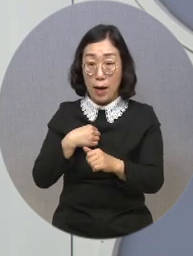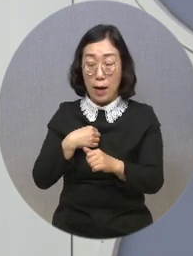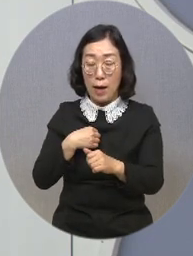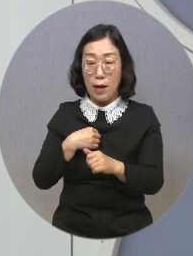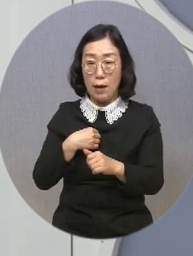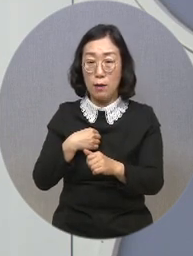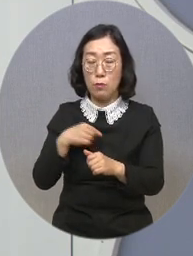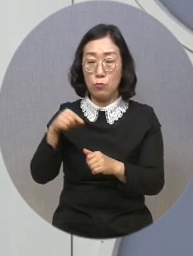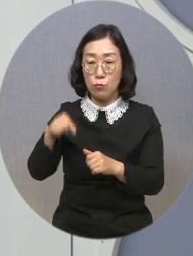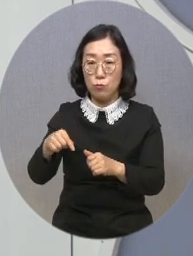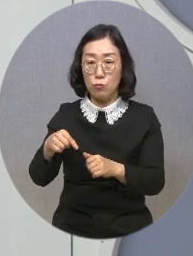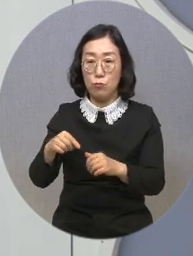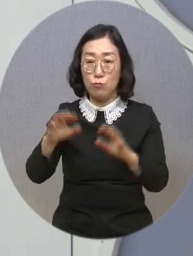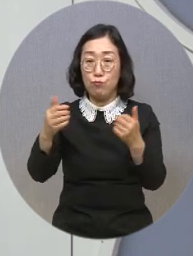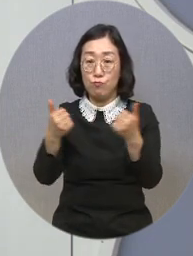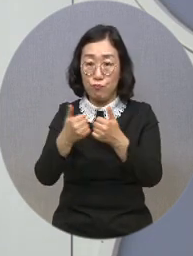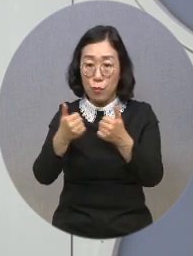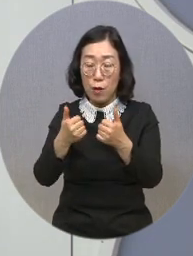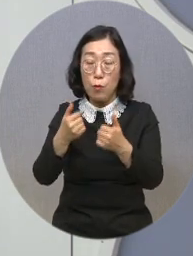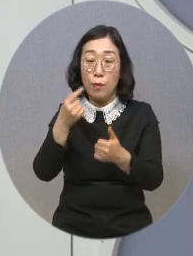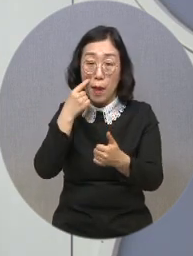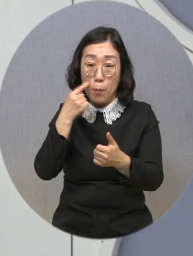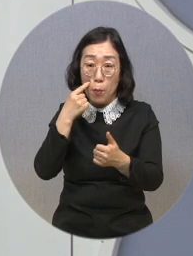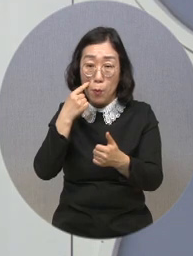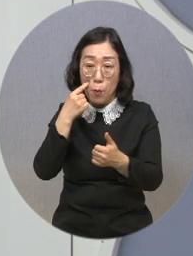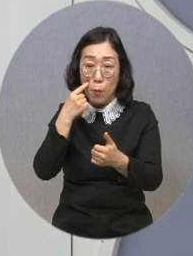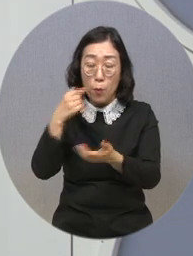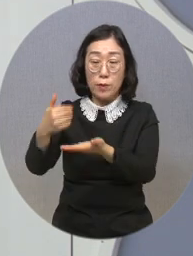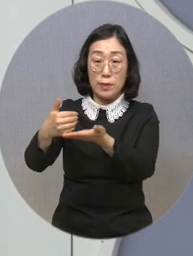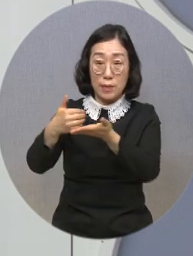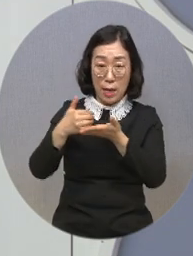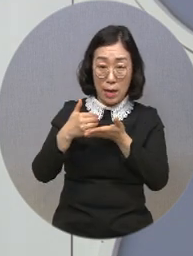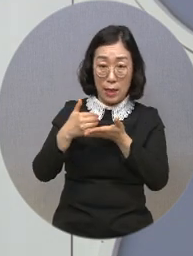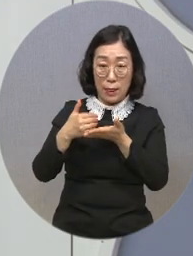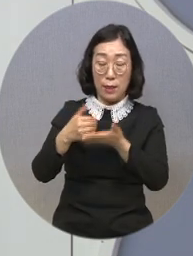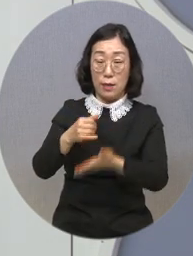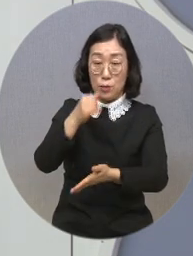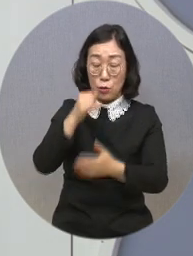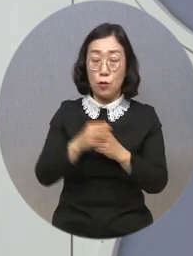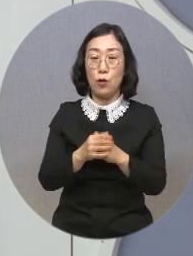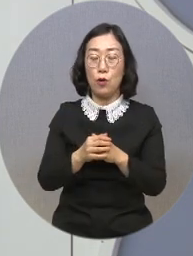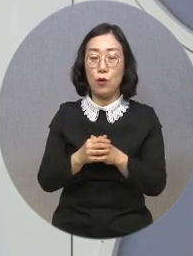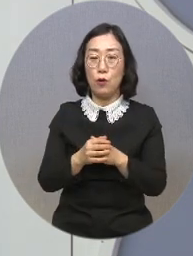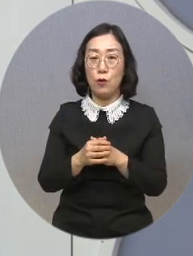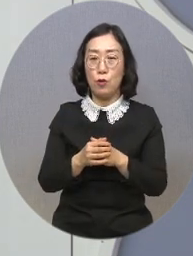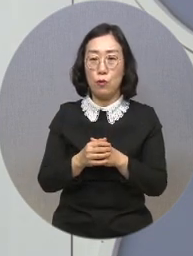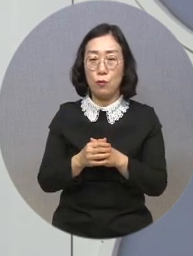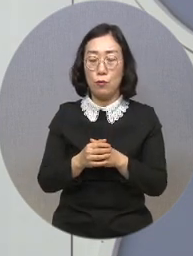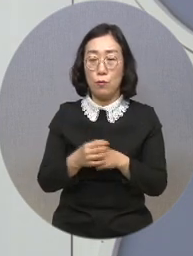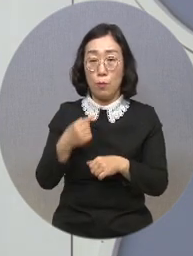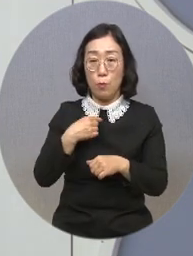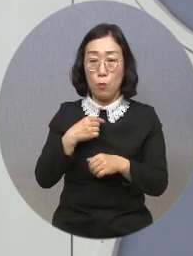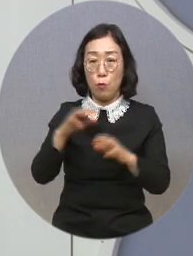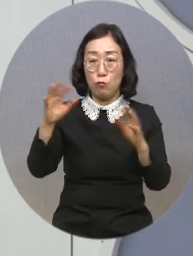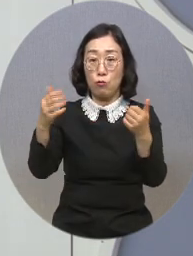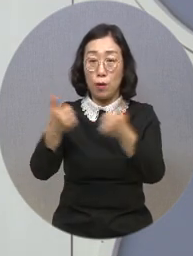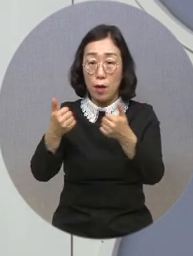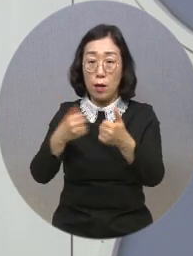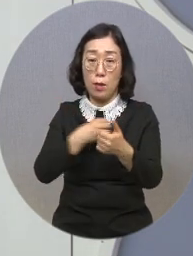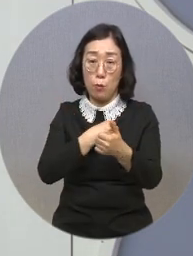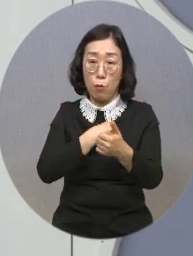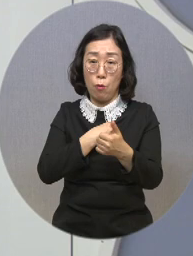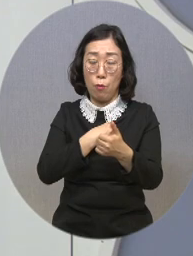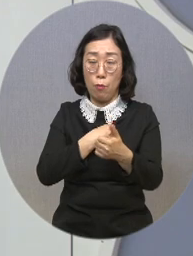테니까 청주시에서 국회의원을 나와라. 이런 그때 그 제안이 있어가지고 그래서 저는 뭐 국회의원 할 생각은 사실